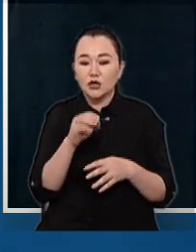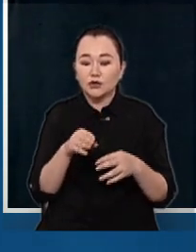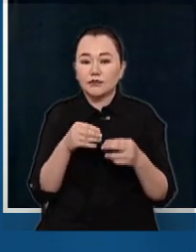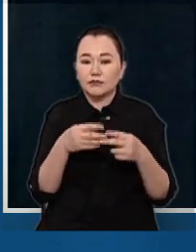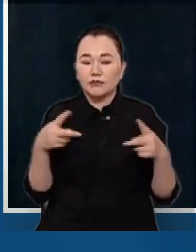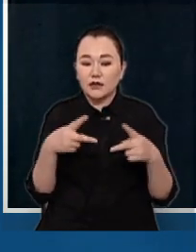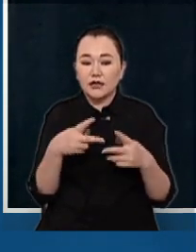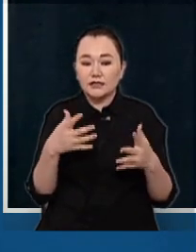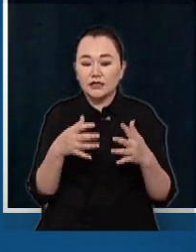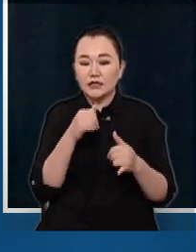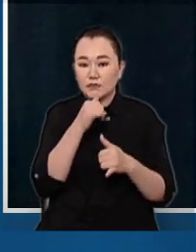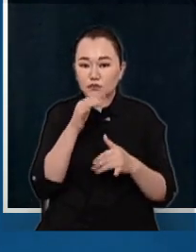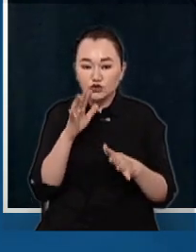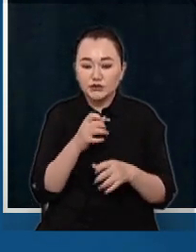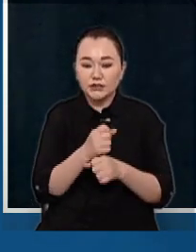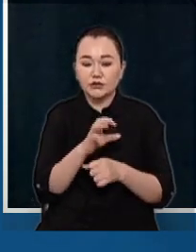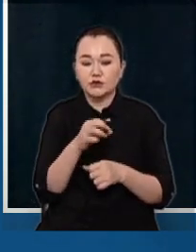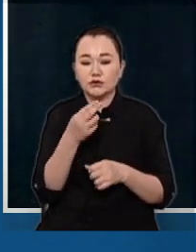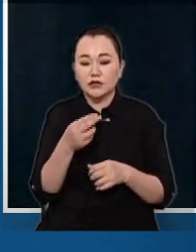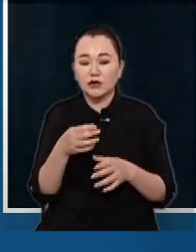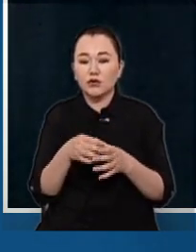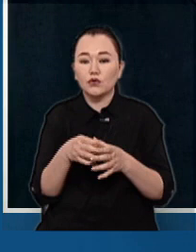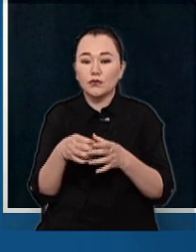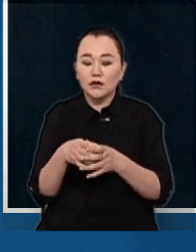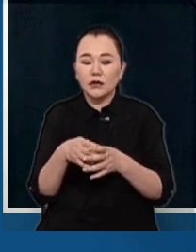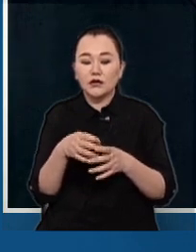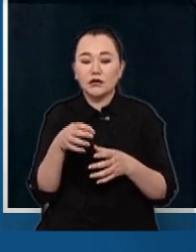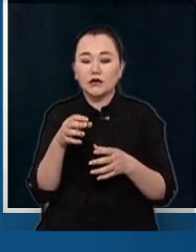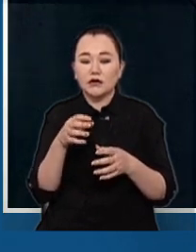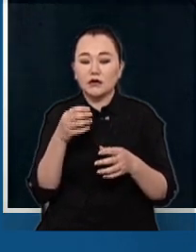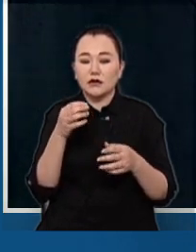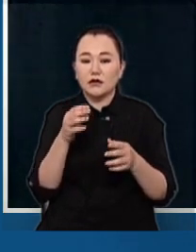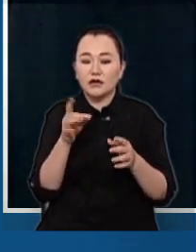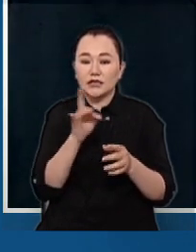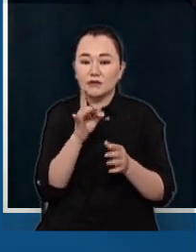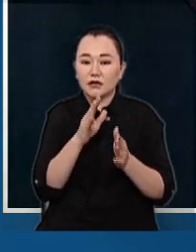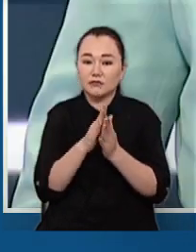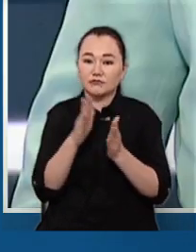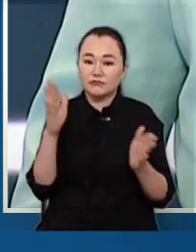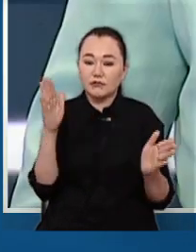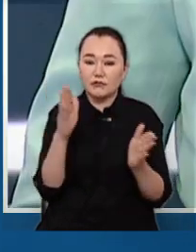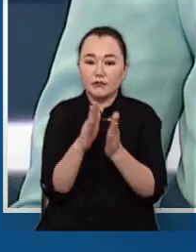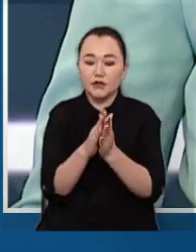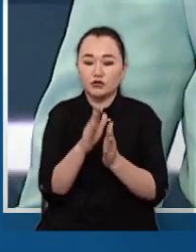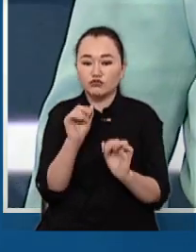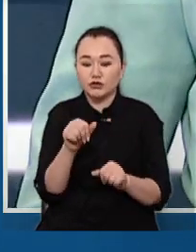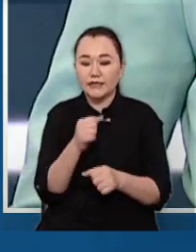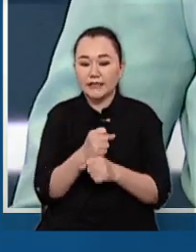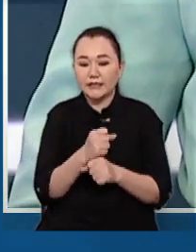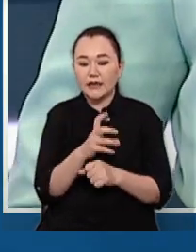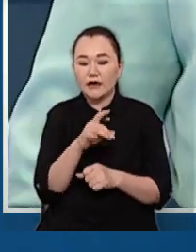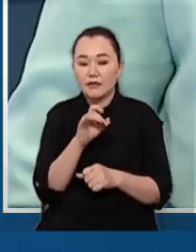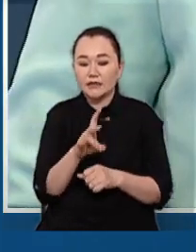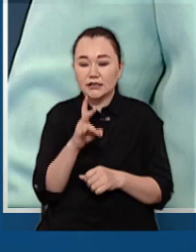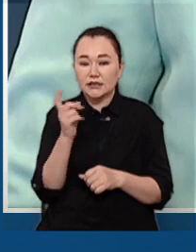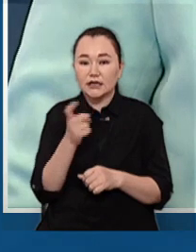орнатуға мүмкін болмаса да, әлеуметтік топтардың ара қашықтығын азайтуға болады. Рамазан мырза,